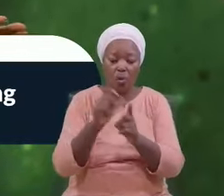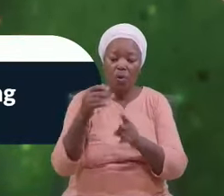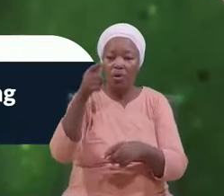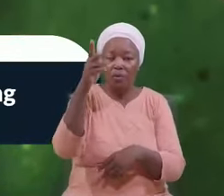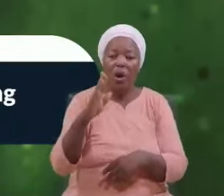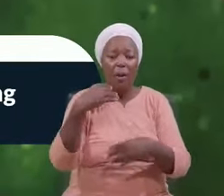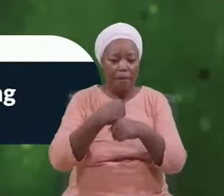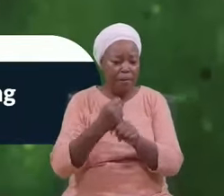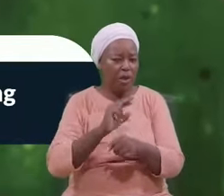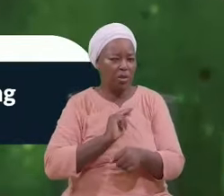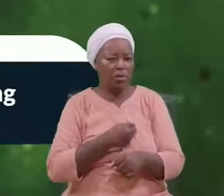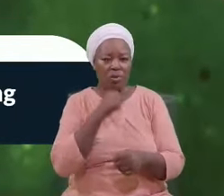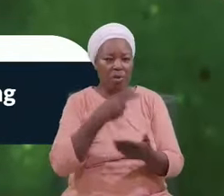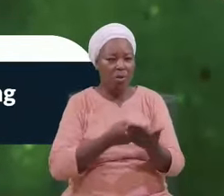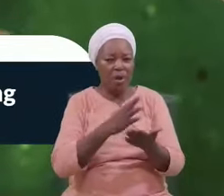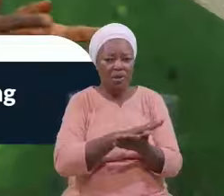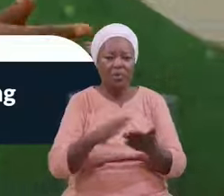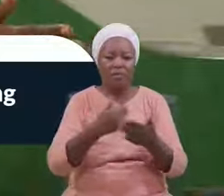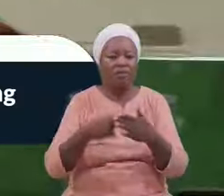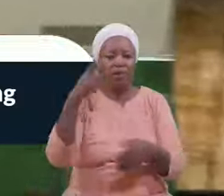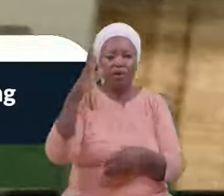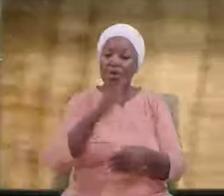rendent injustes devant Dieu. C'est pourquoi c'est dit